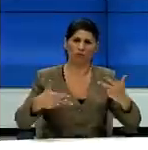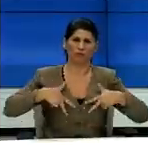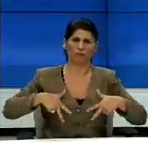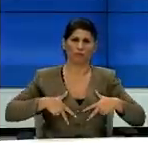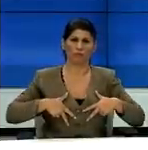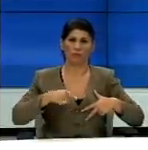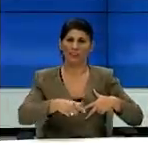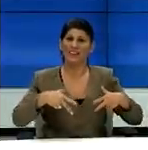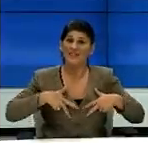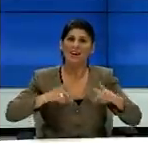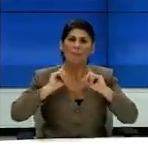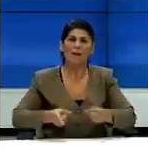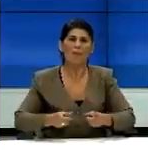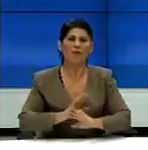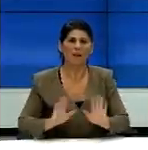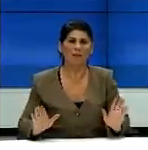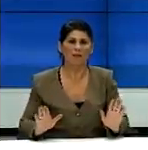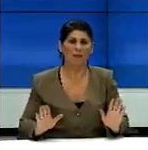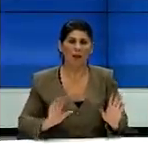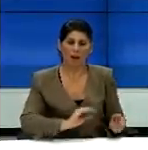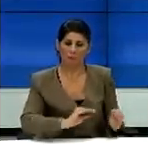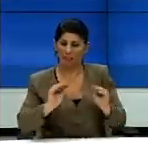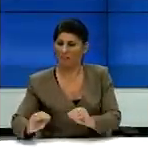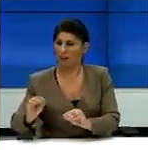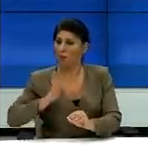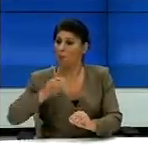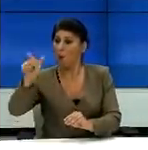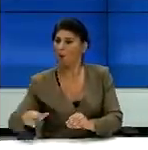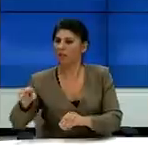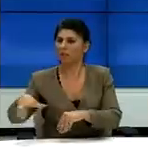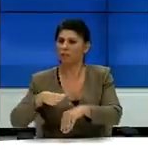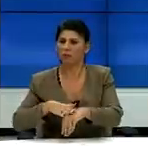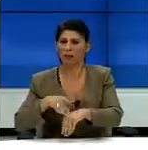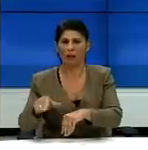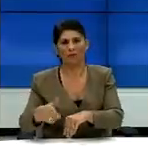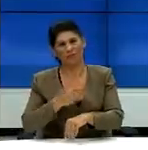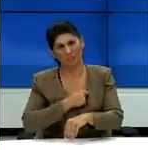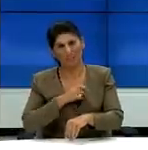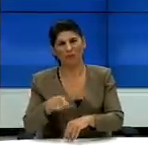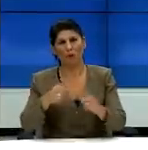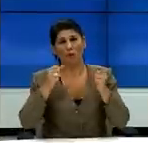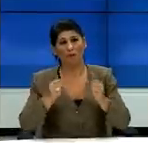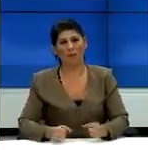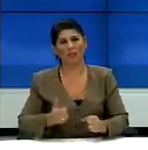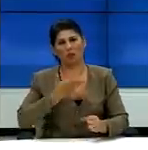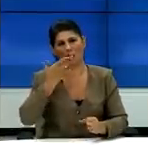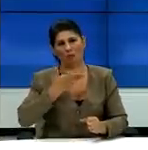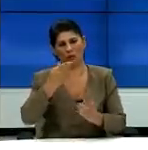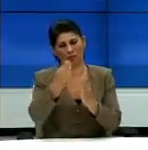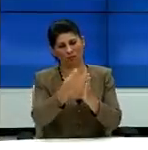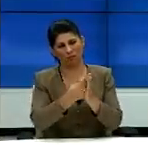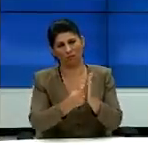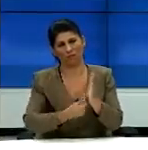Η κυβέρνηση παίρνει αποφάσεις. Να τις μεταφέρετε στους πολίτες είναι, πιστεύω, ο βασικός απολογισμός